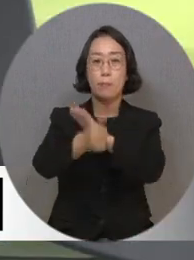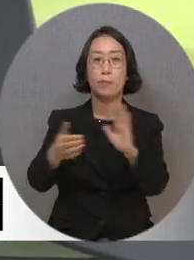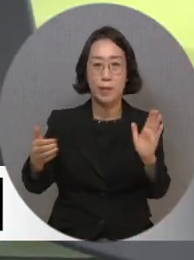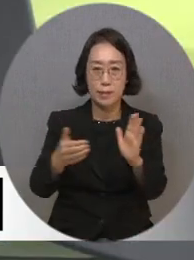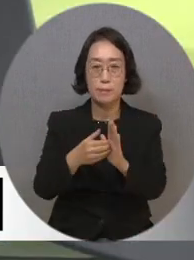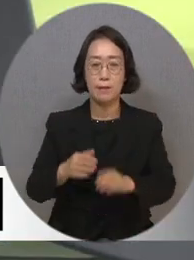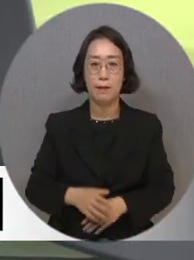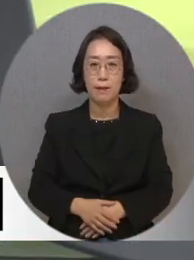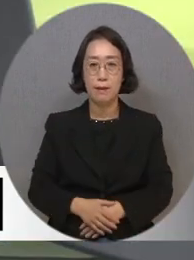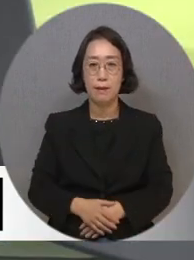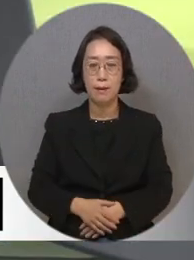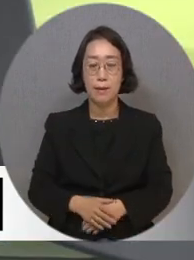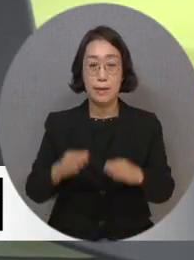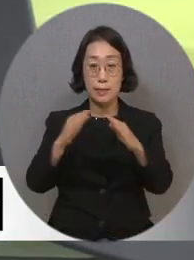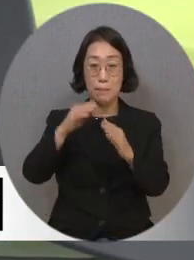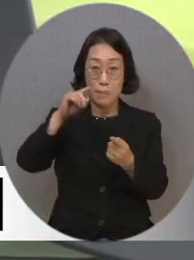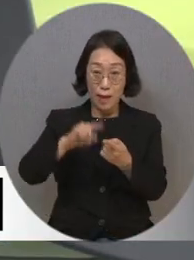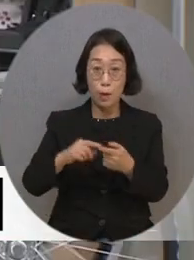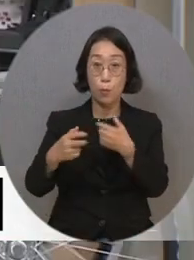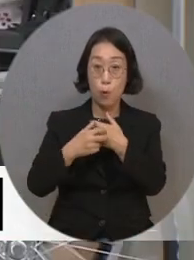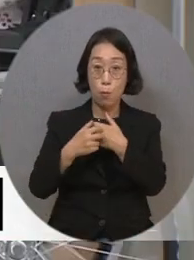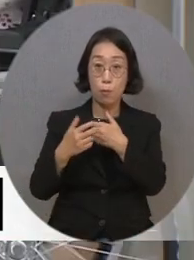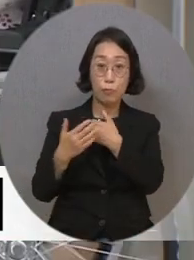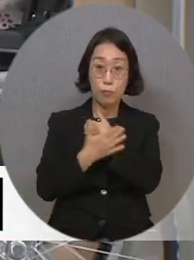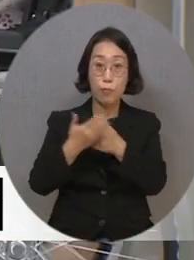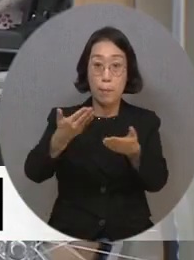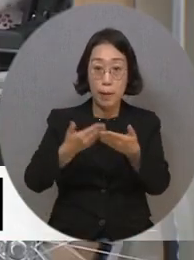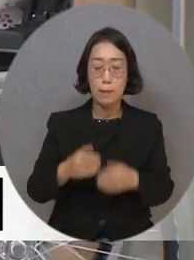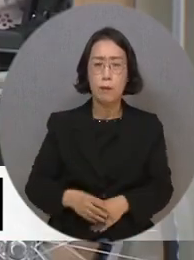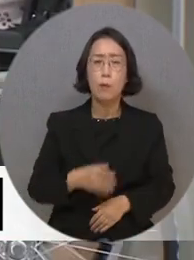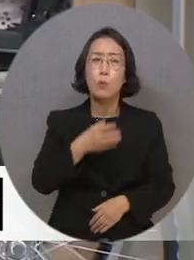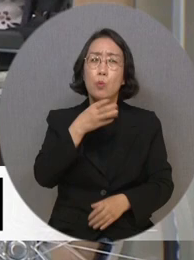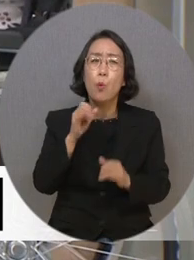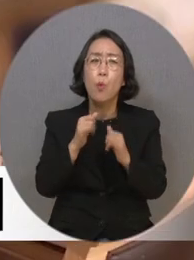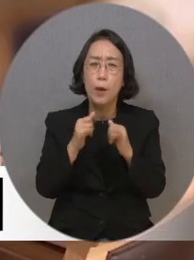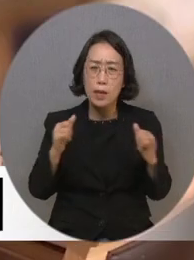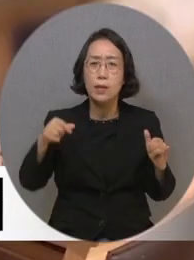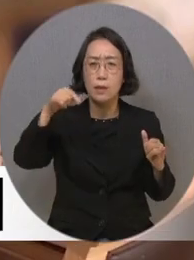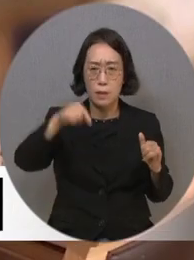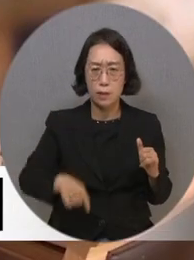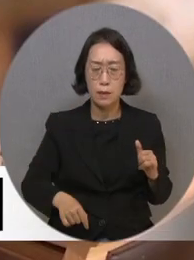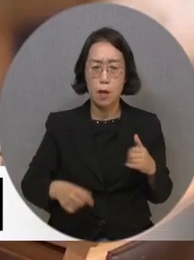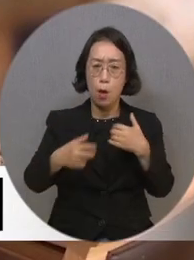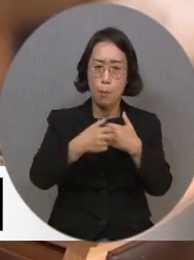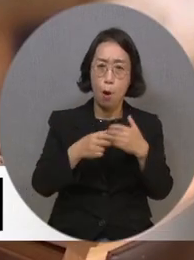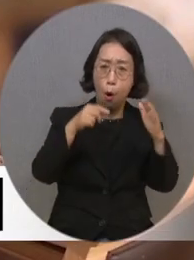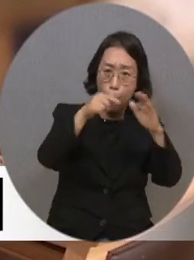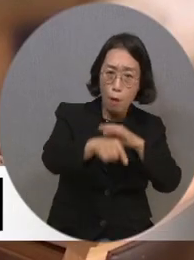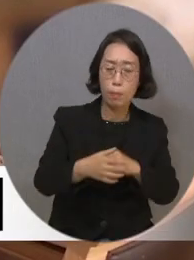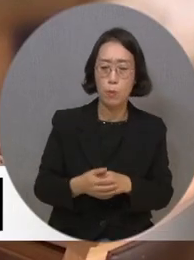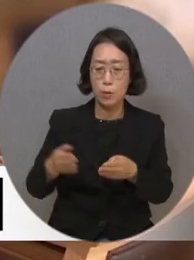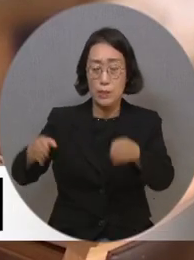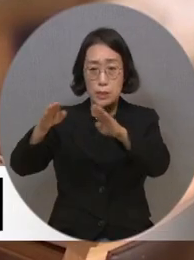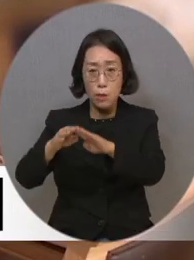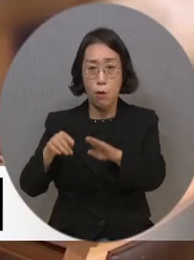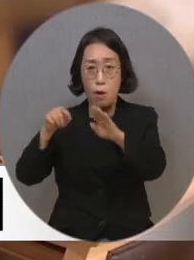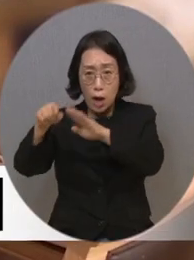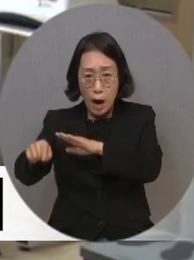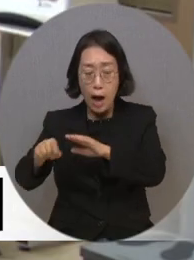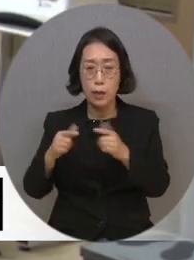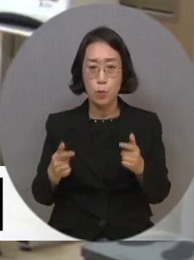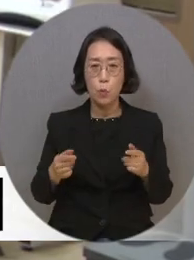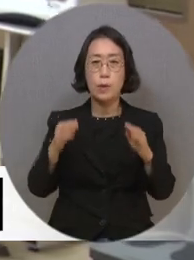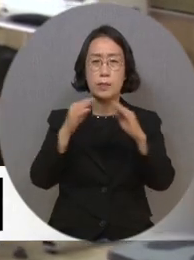방문했습니다 제테 그류 센터 사업은 거동이 불편한 노인이 병원이나 시설이 아닌 살던 곳에서 계속 거주할 수